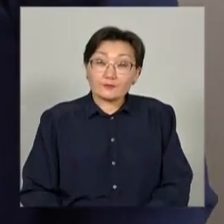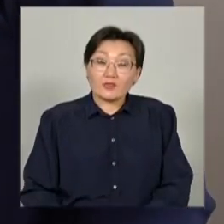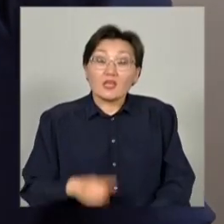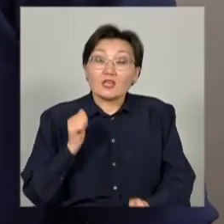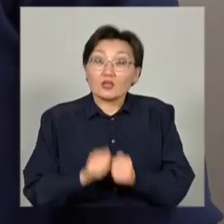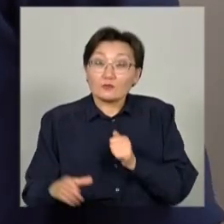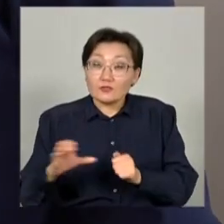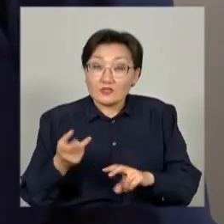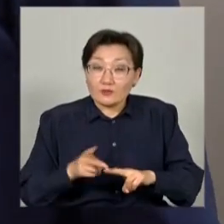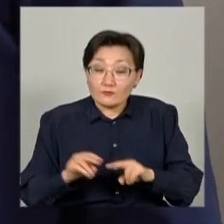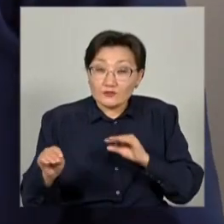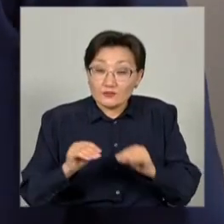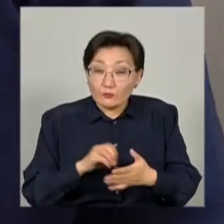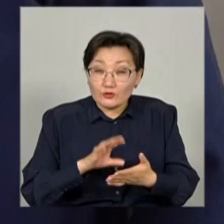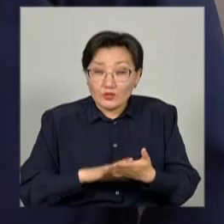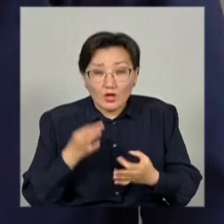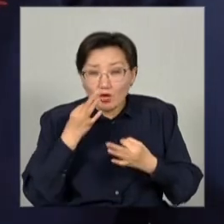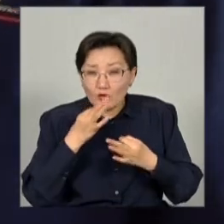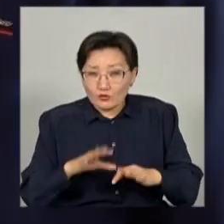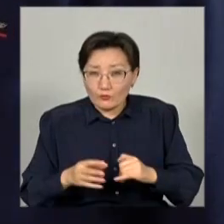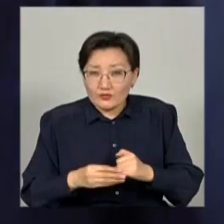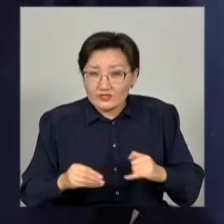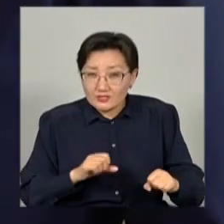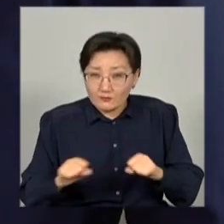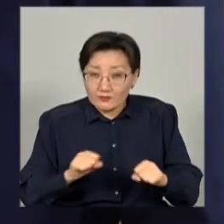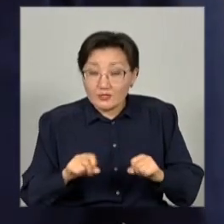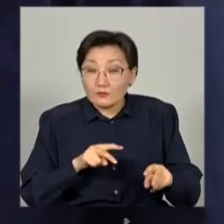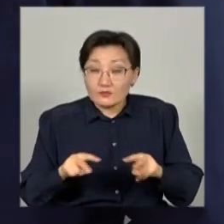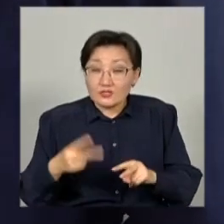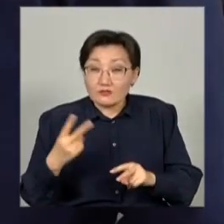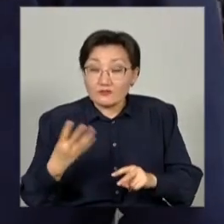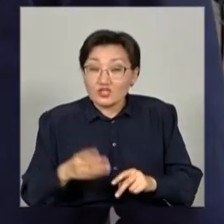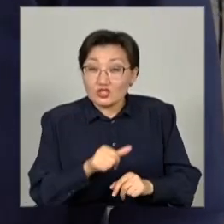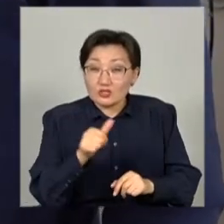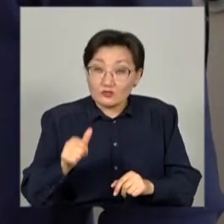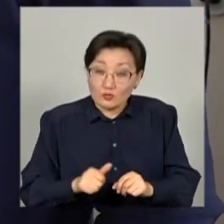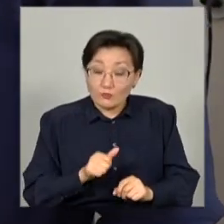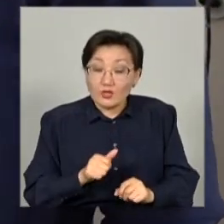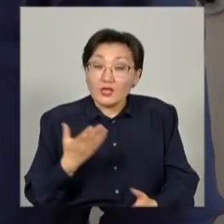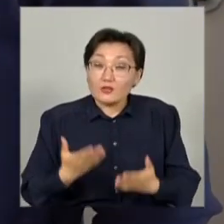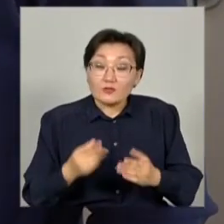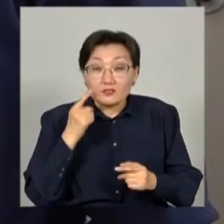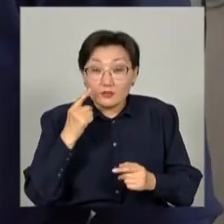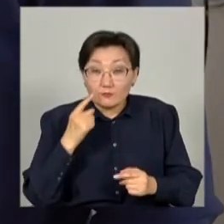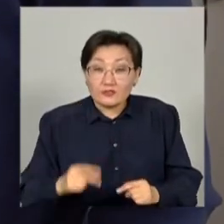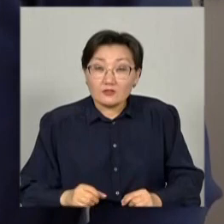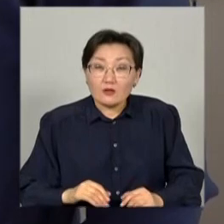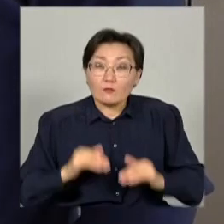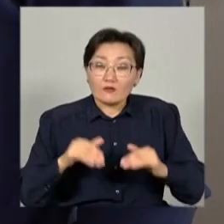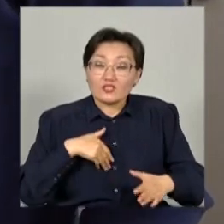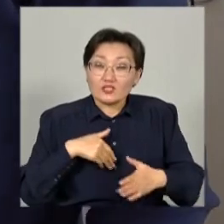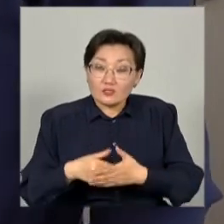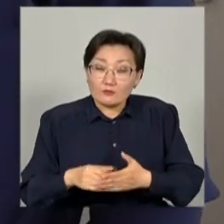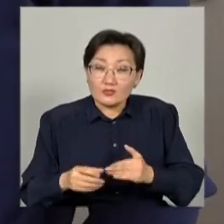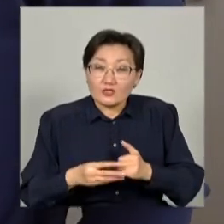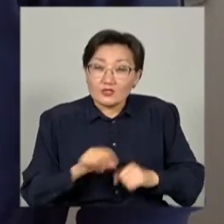Каждую секунду эта аппаратура фиксирует любую сейсмоактивность. Мы наблюдаем за ней 24 часа в сутки. Если мы замечаем повышенную активность, сильные